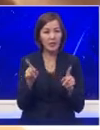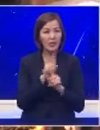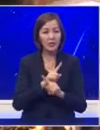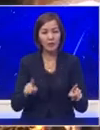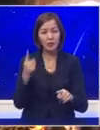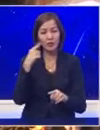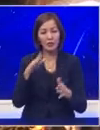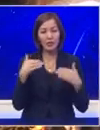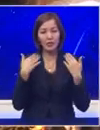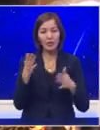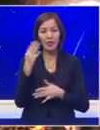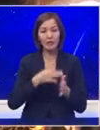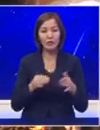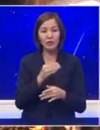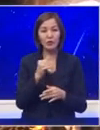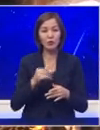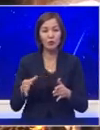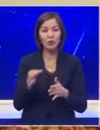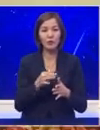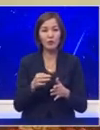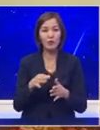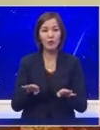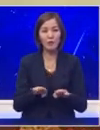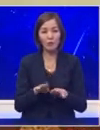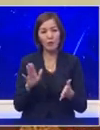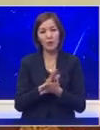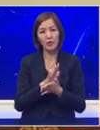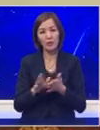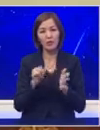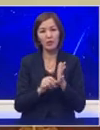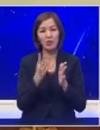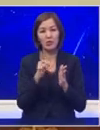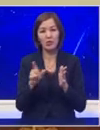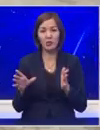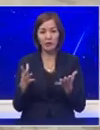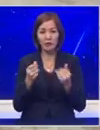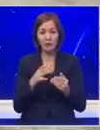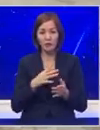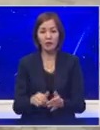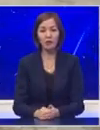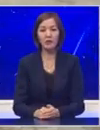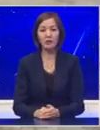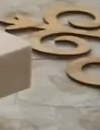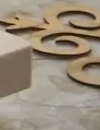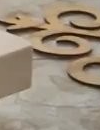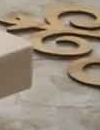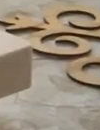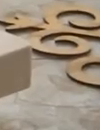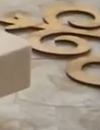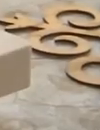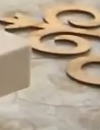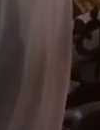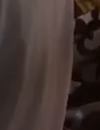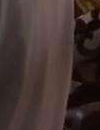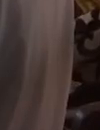сегодня в Алматинской области Жетысу подобные Гранты получили 63 человека Амина Кудайберген Ерлан